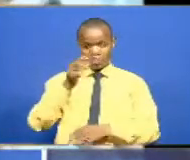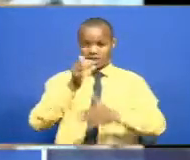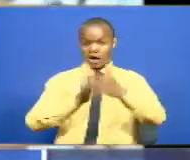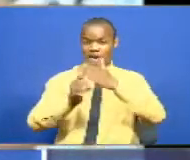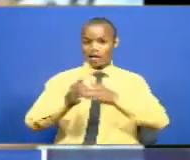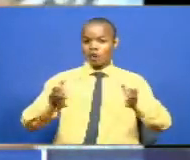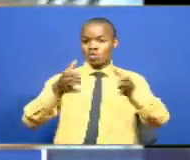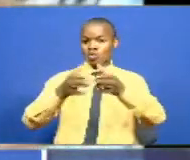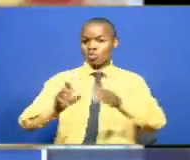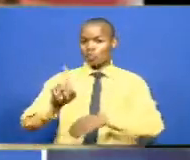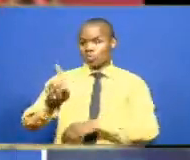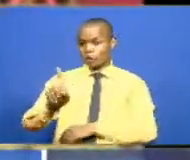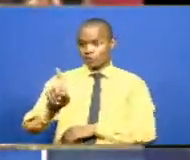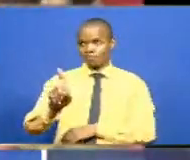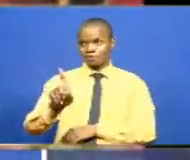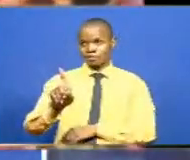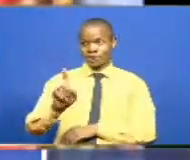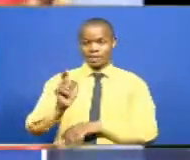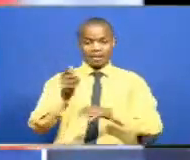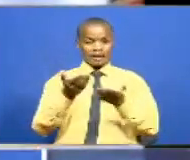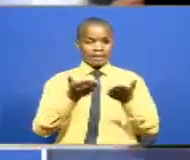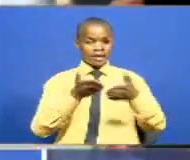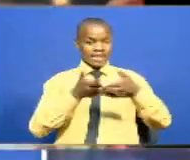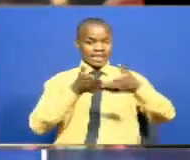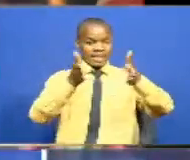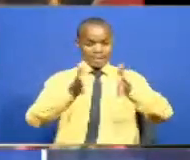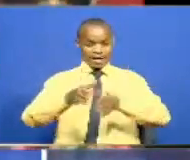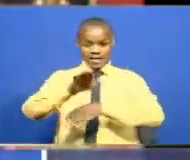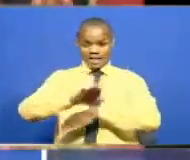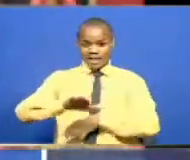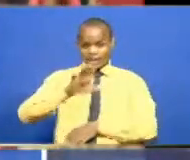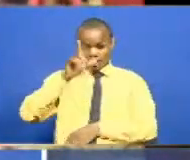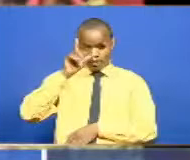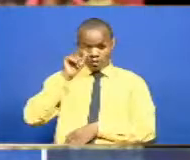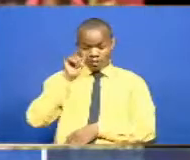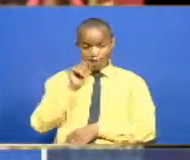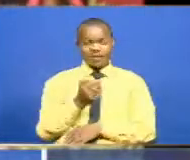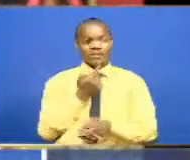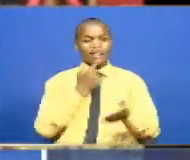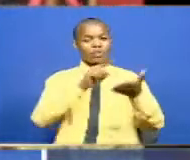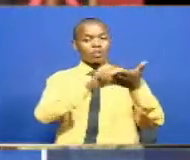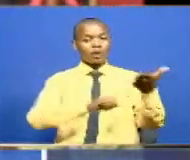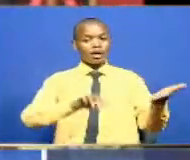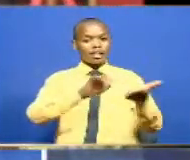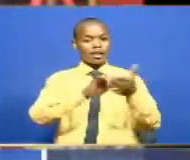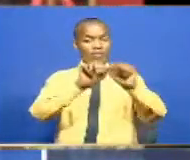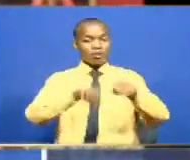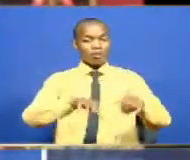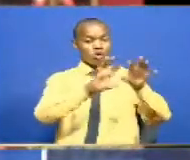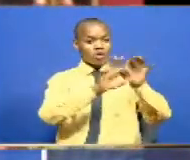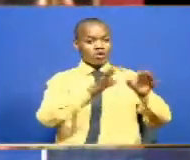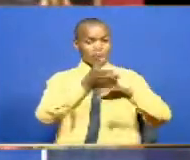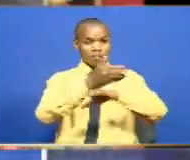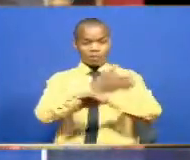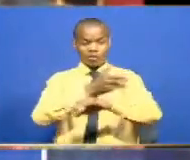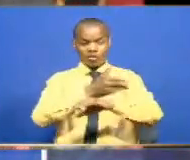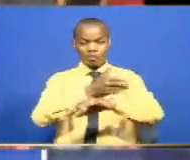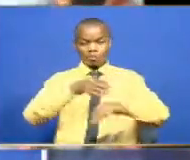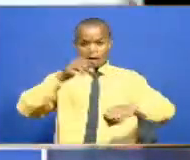kisiasa. Hii ni baada ya viongozi wa eneo hilo kuhimiza umoja wa eneo hilo kabla ya uchaguzi mkuu